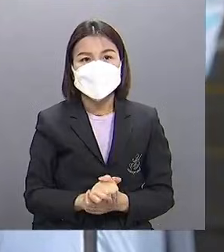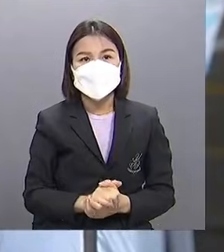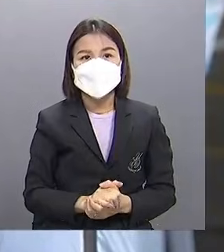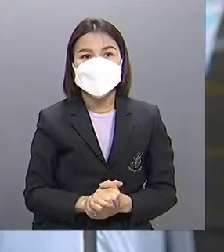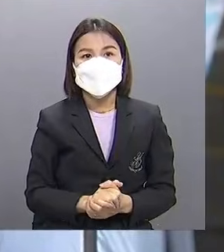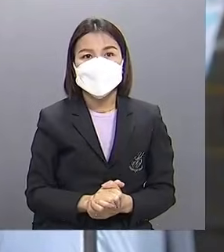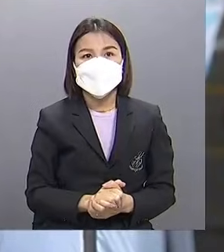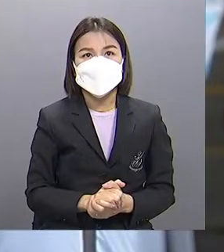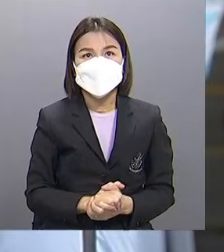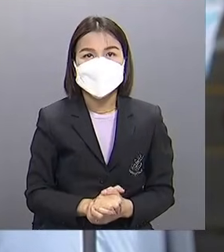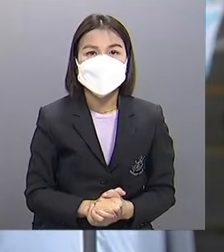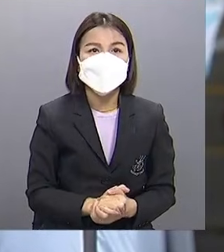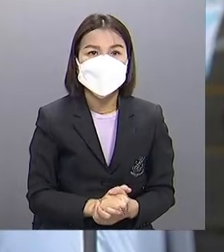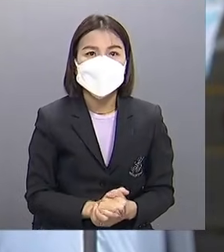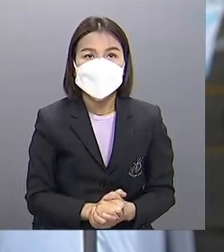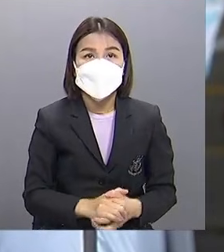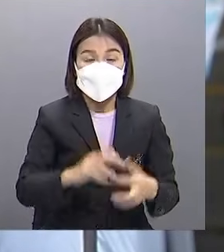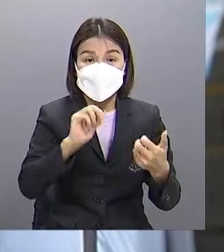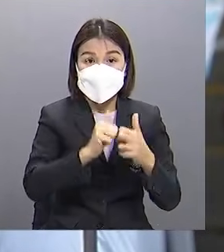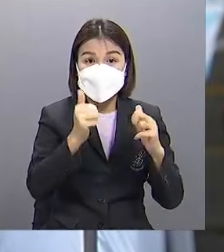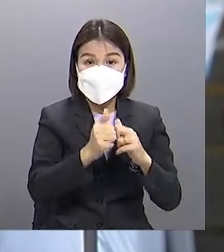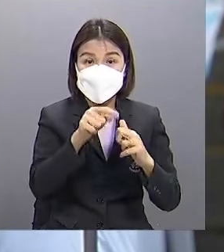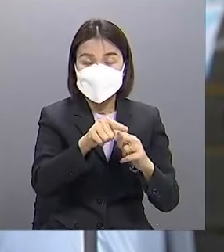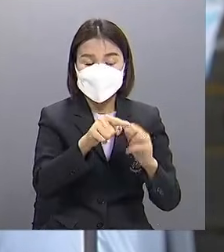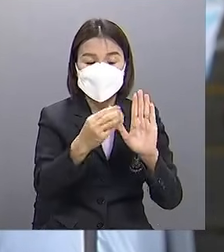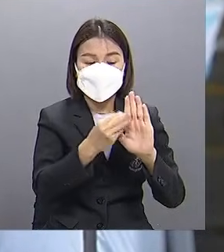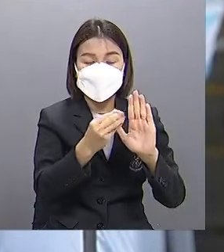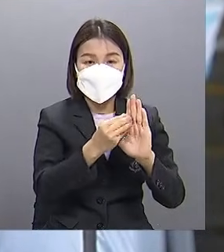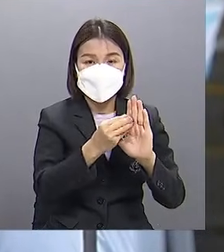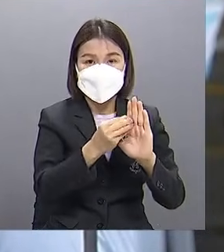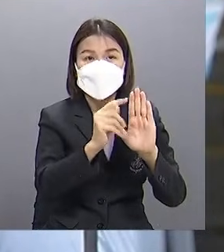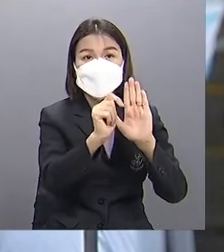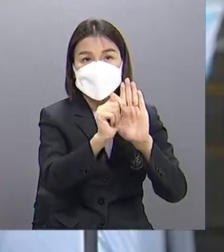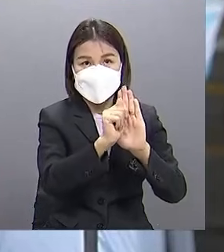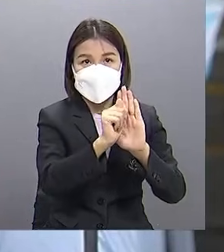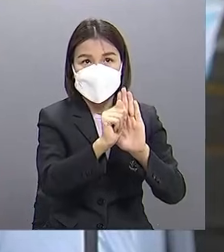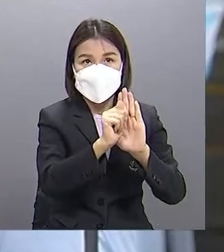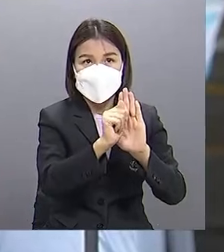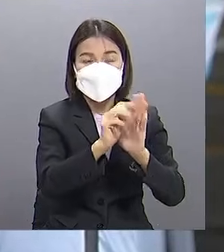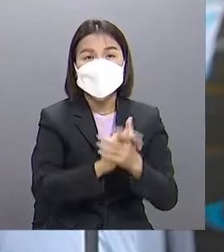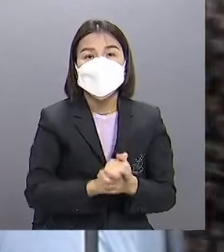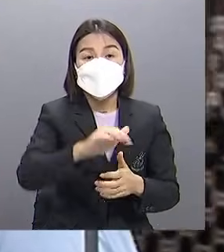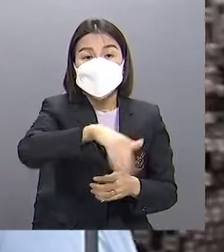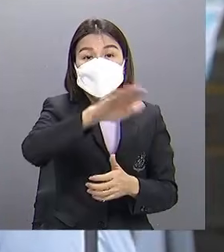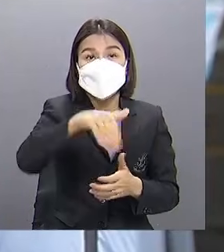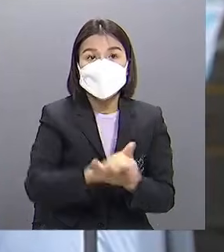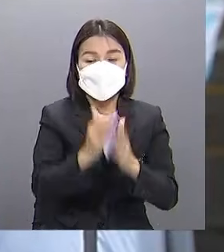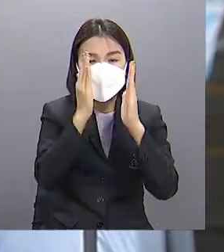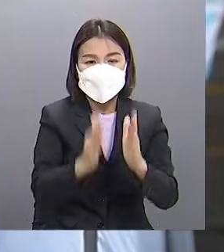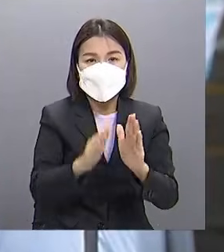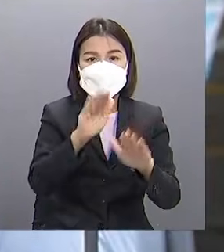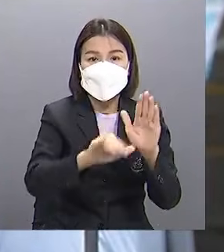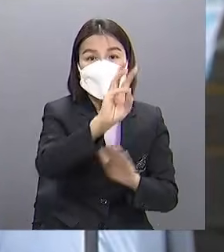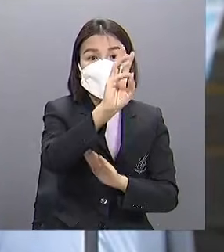เรื่องสถานการณ์ของแม่สอดนะครับเนาะก็เราทราบว่าจังหวัดตากเนี่ยระลอกฝั่งนี่ก็คือ 6,000 กว่ารายนะไม่สอดก็ 4,000 กว่ารายแส